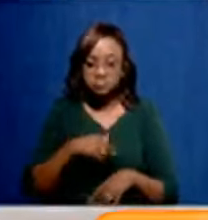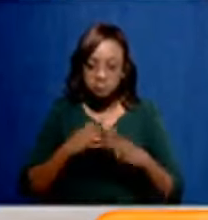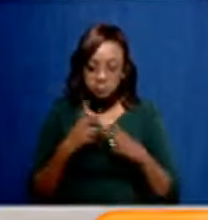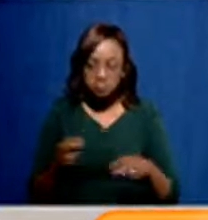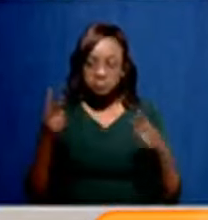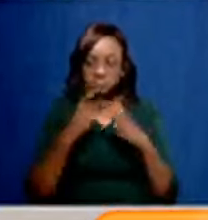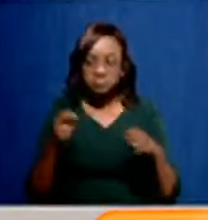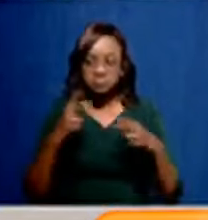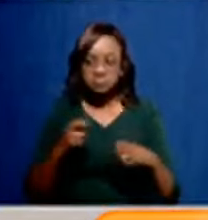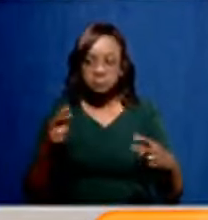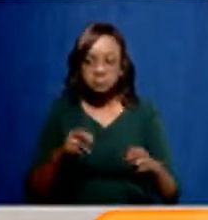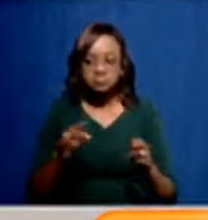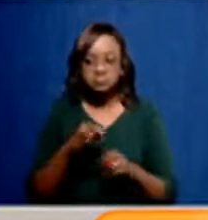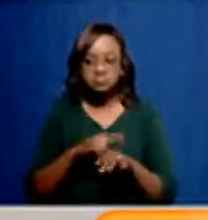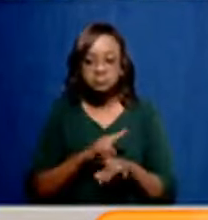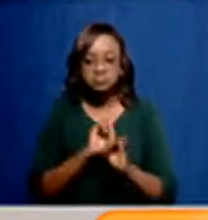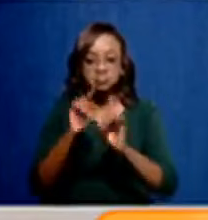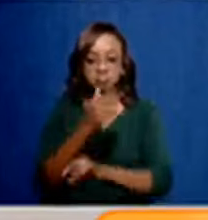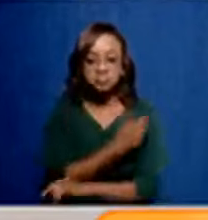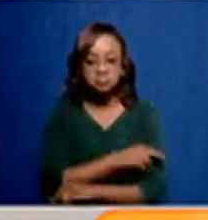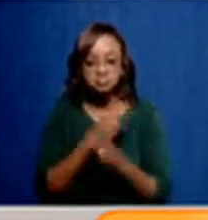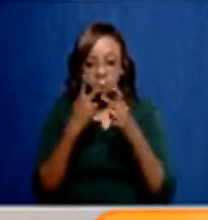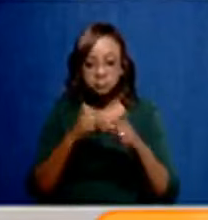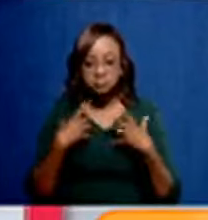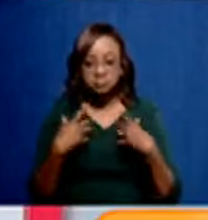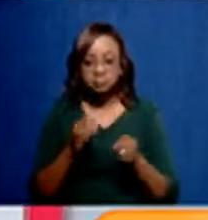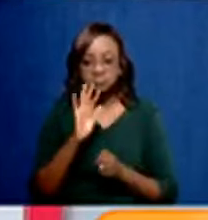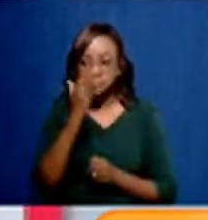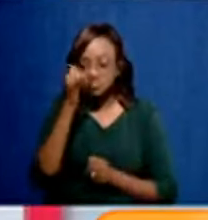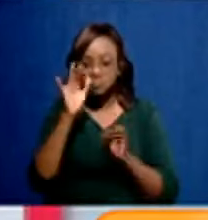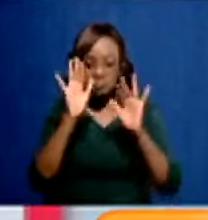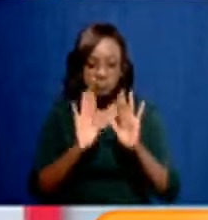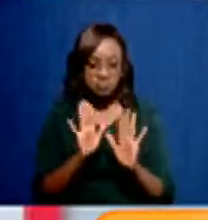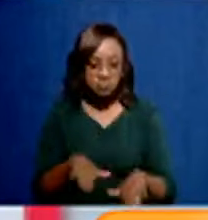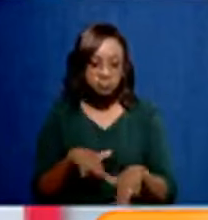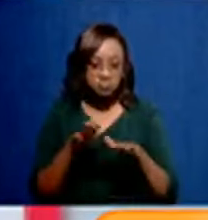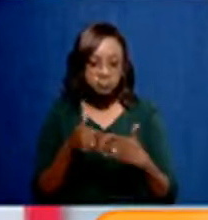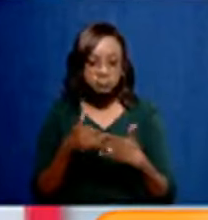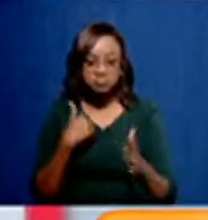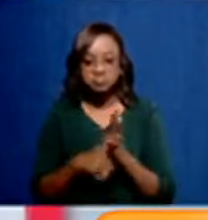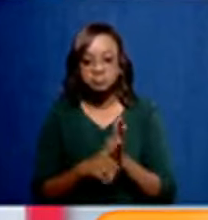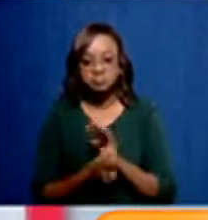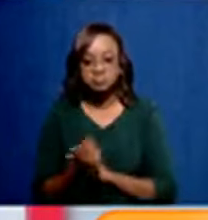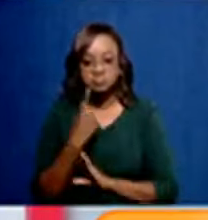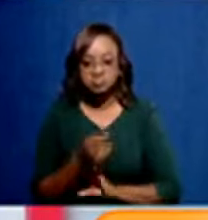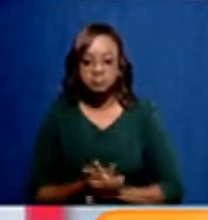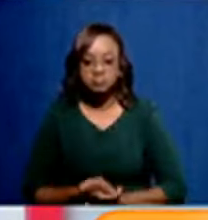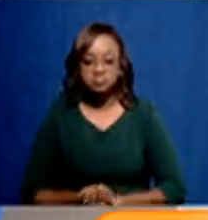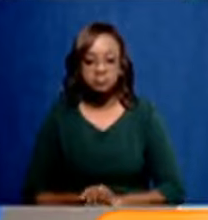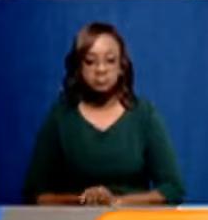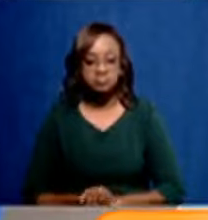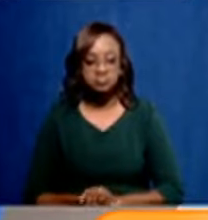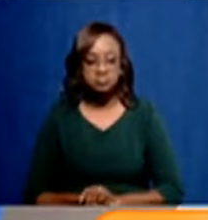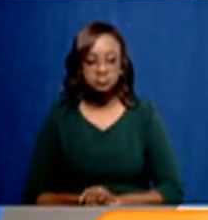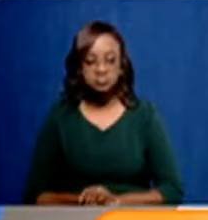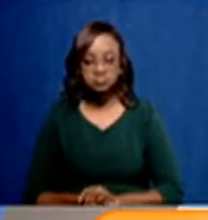anapokwenda hospitalini kuangalia afya yake kwa jumla, kwani ni vyema kutahadhari kabla ya hatari. Nikiripotia makala ya